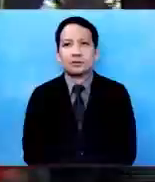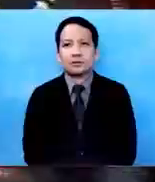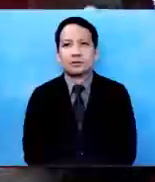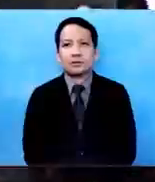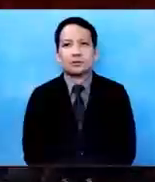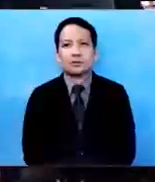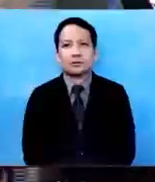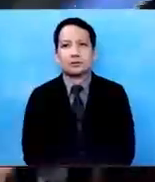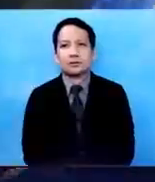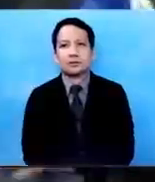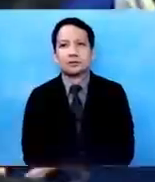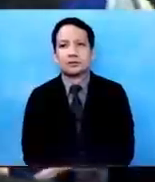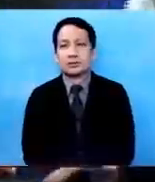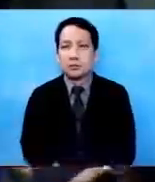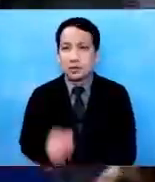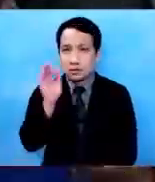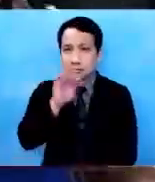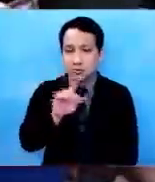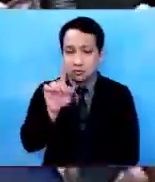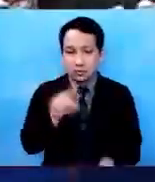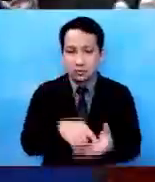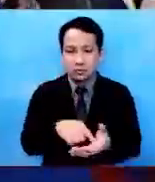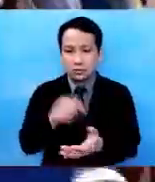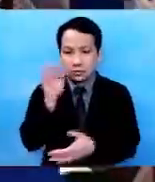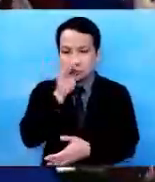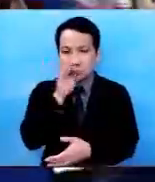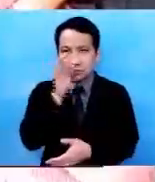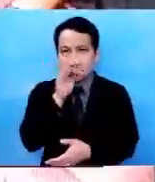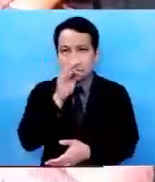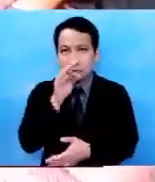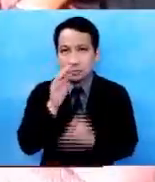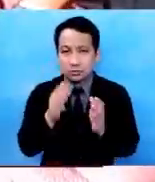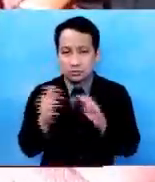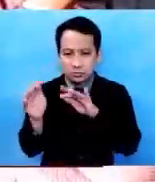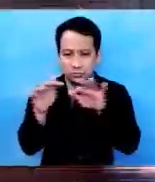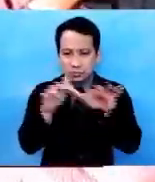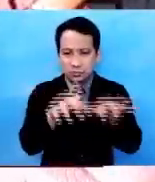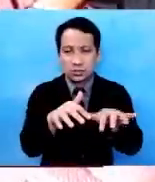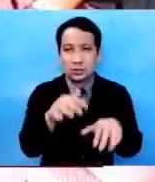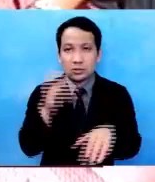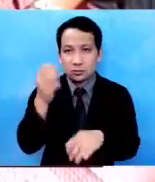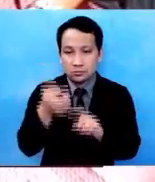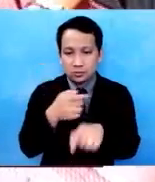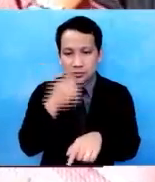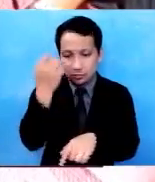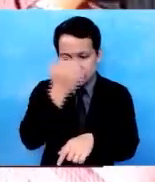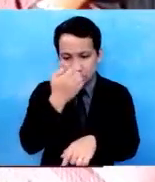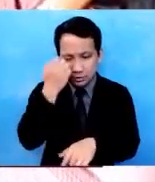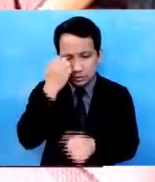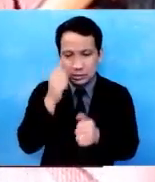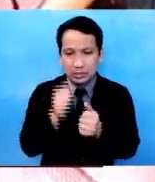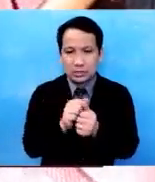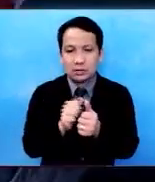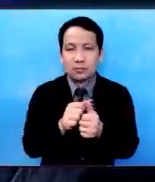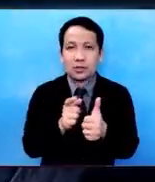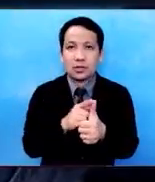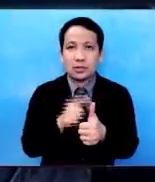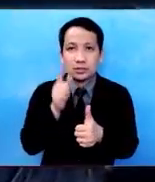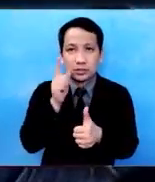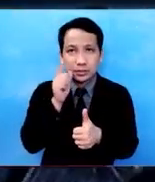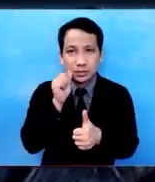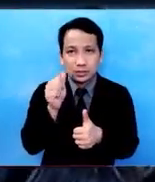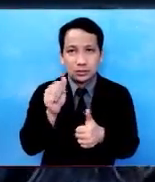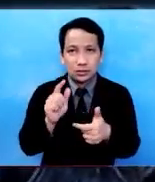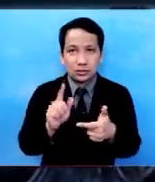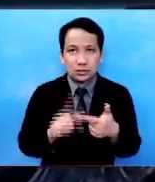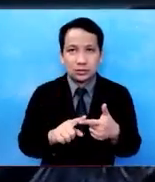Halos 1,000 Pinoy mula sa iba't ibang bahagi ng Europa ang dumalo. Kasama ng Pangulo sina First Lady Liza Araneta Marcos,